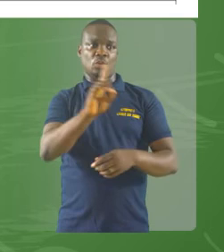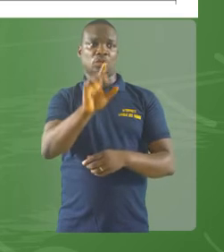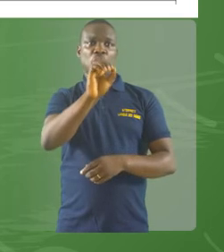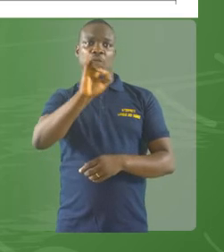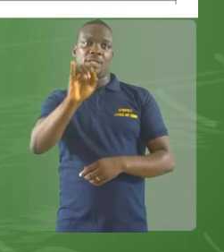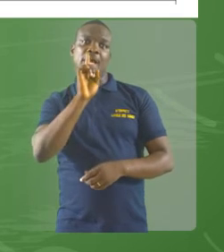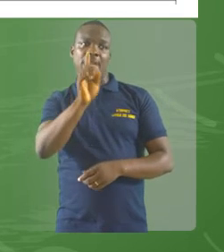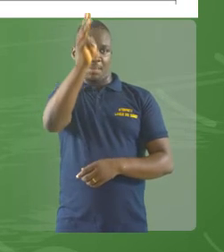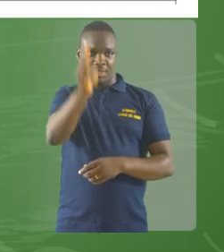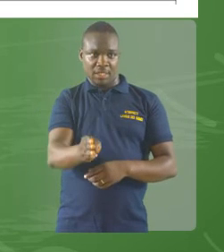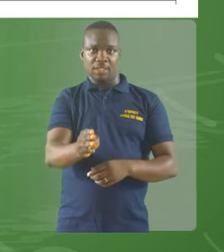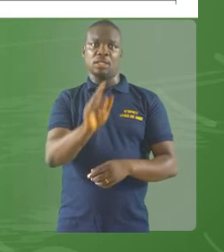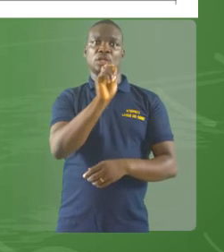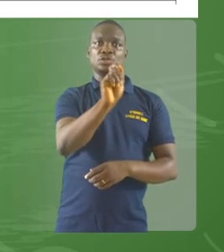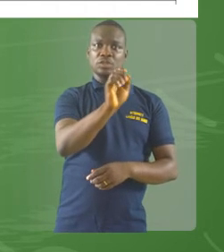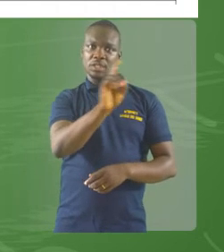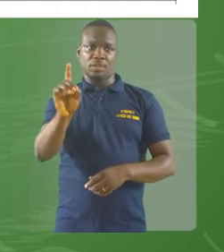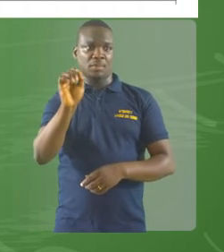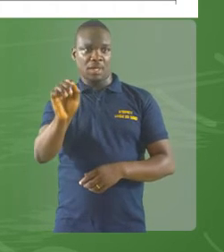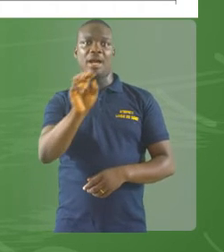segment M'.